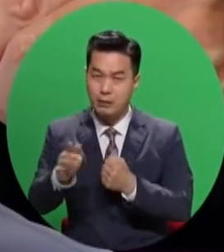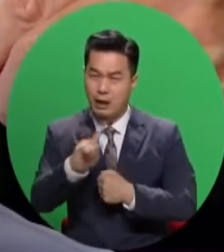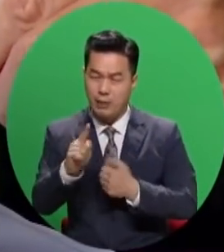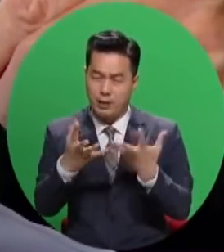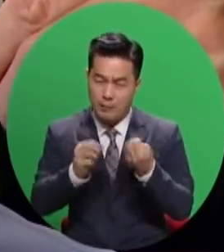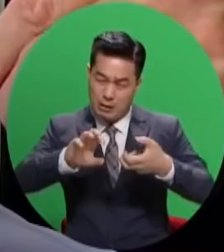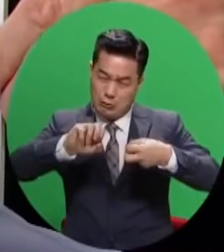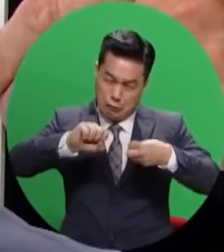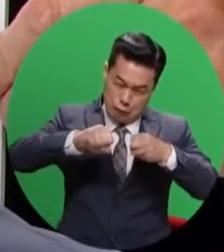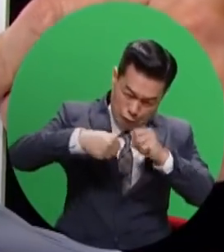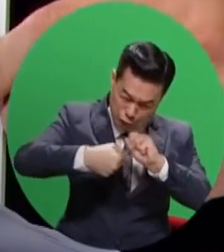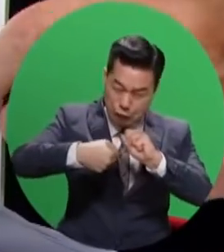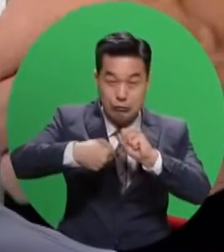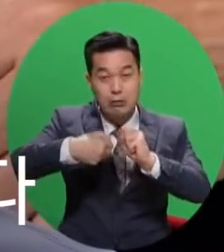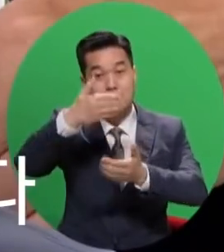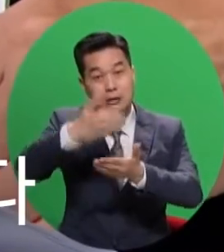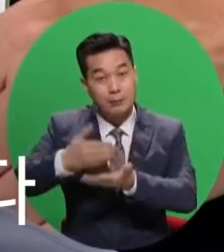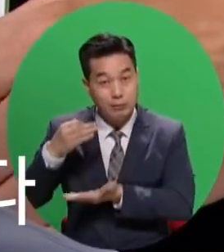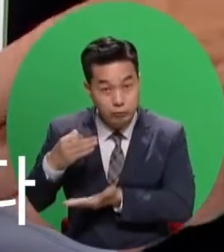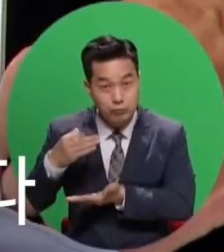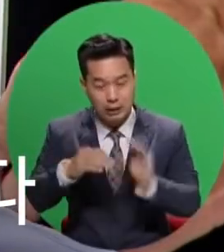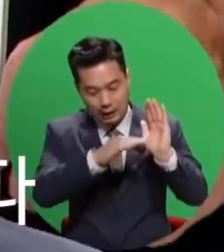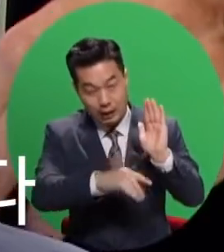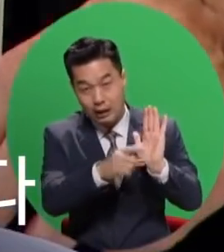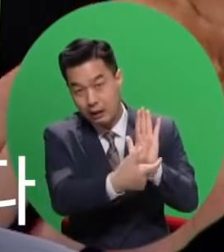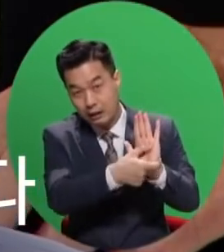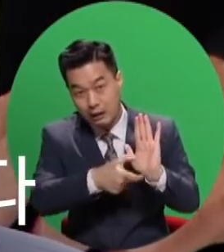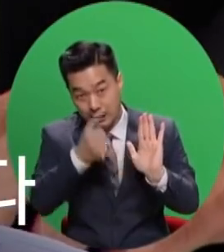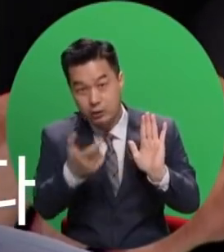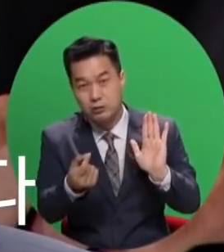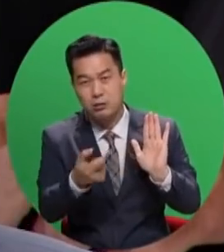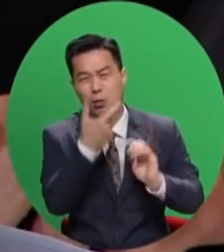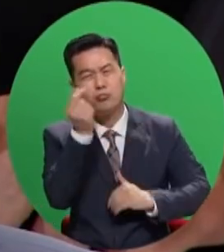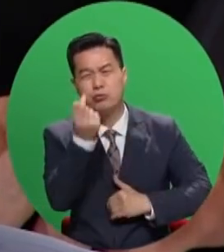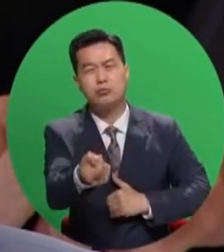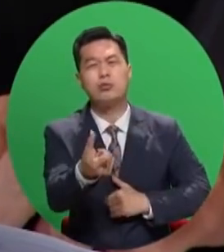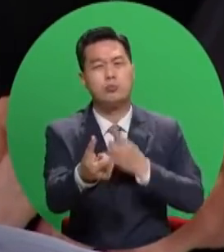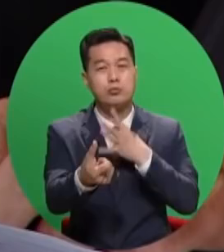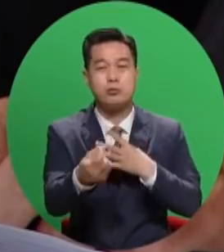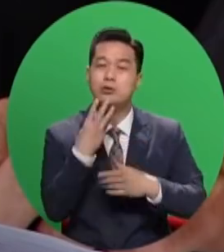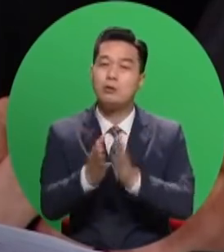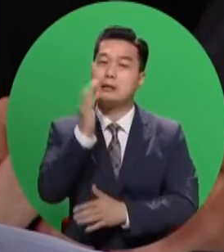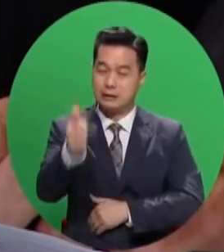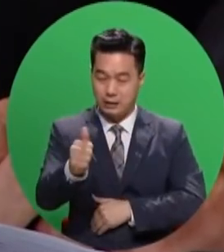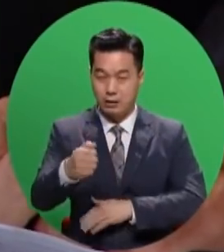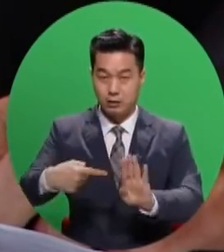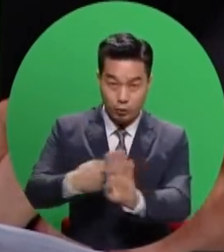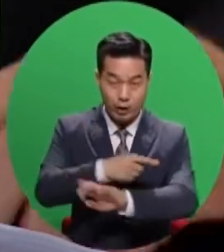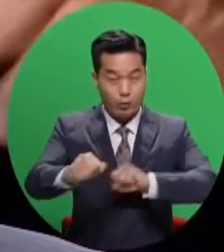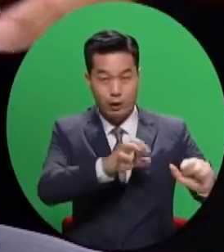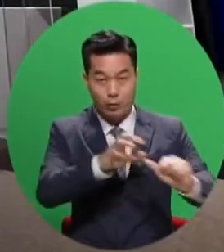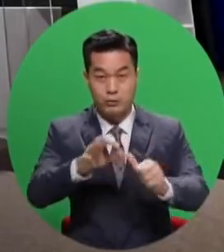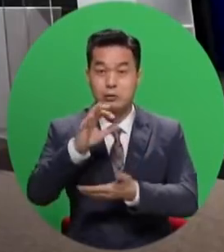마른 수건 쥐어짜듯이 쥐어 짜도 이 밑에 있는 것처럼 얼마 되지 않습니다 서울시장이 과외로 쓸게 다시